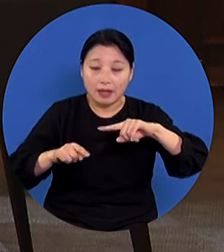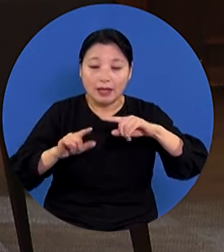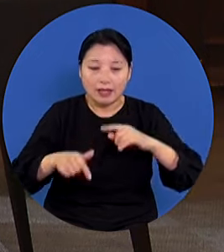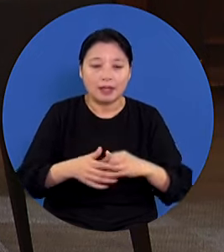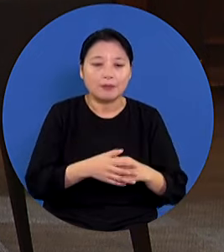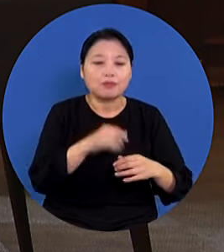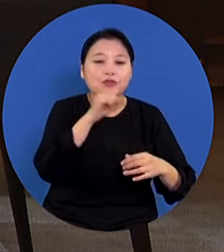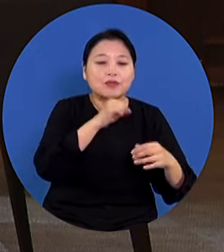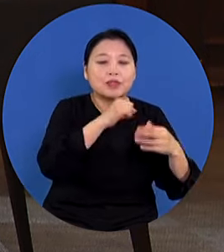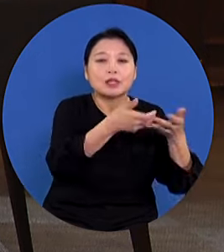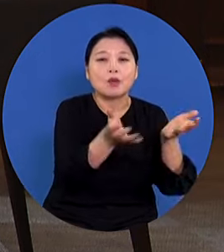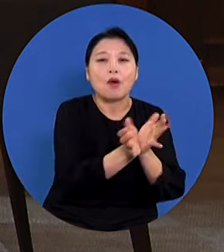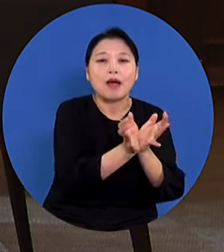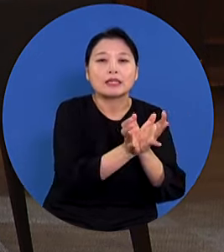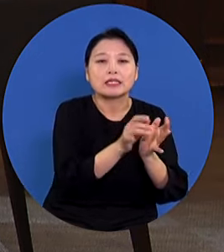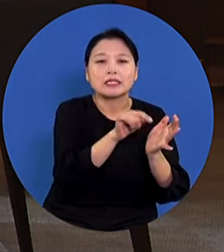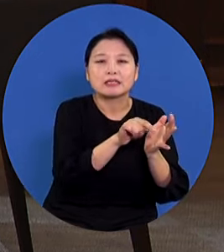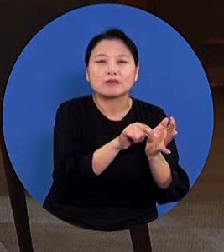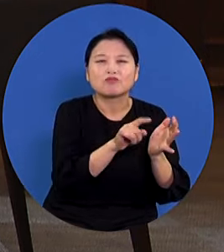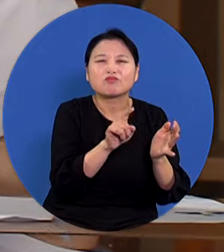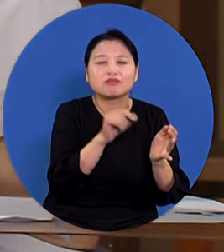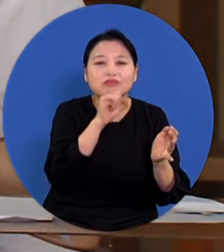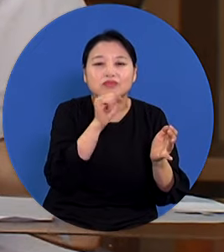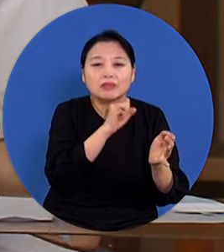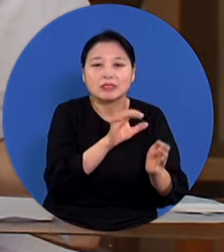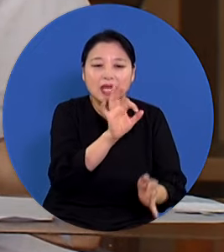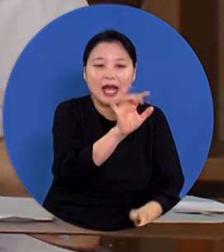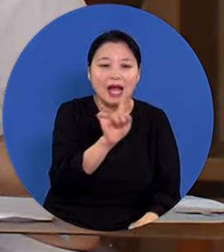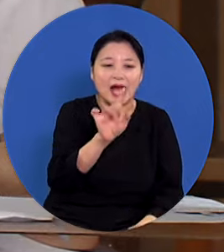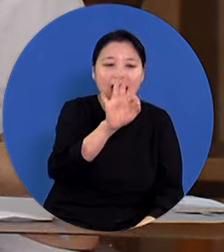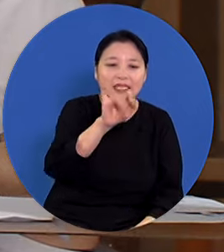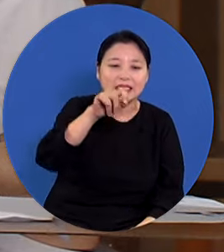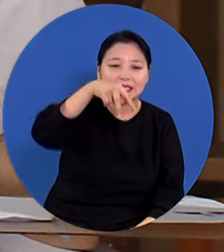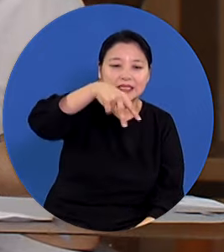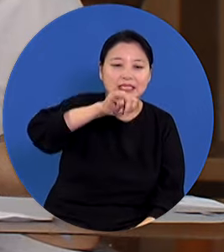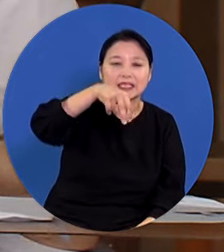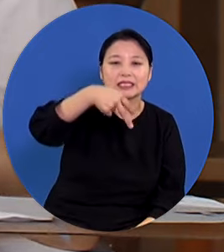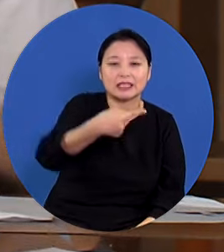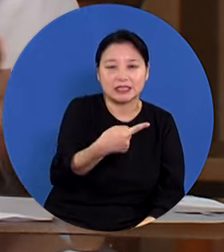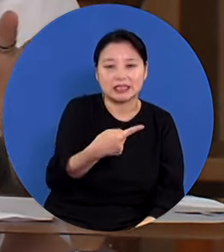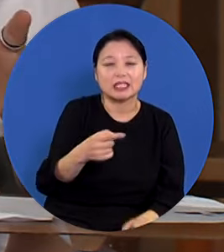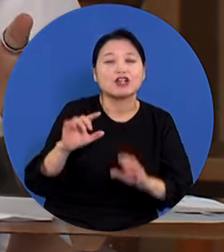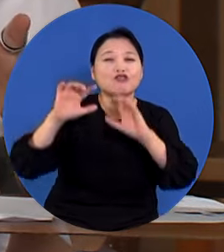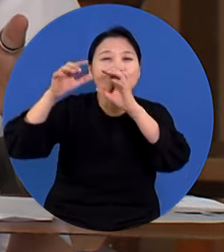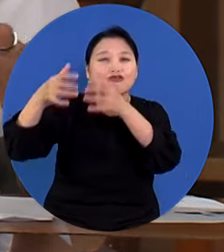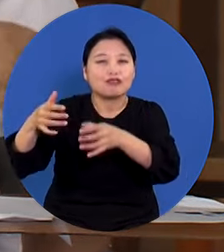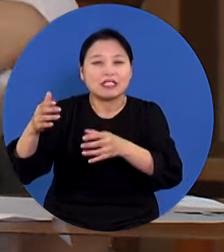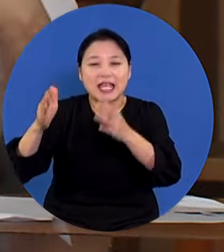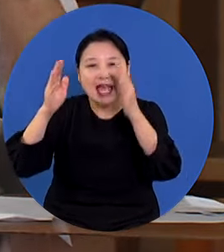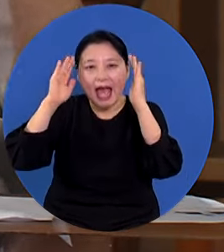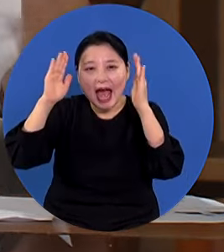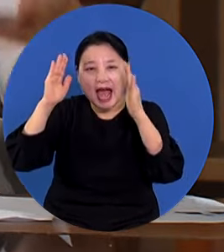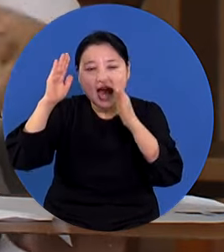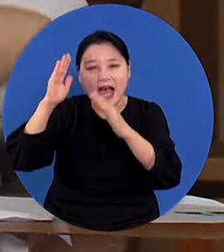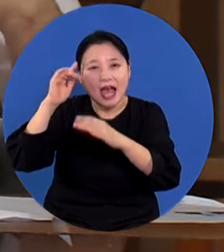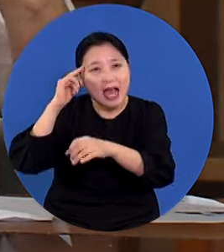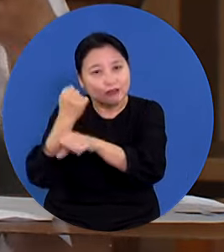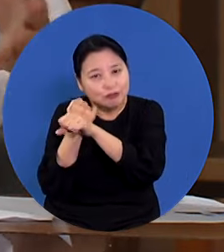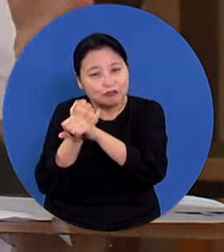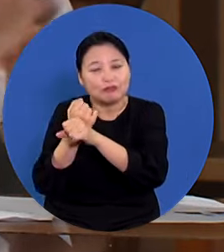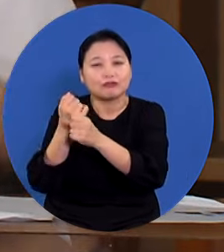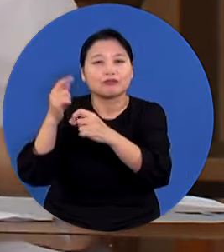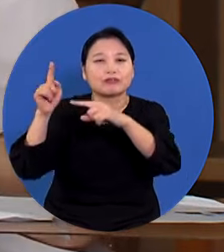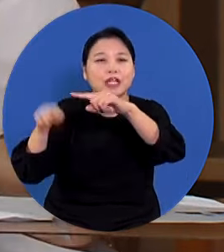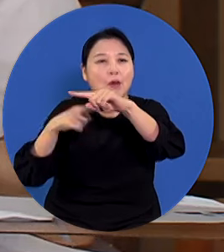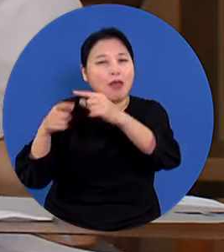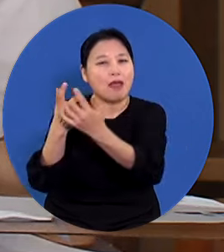중에 ICS라는 동아리 친구들이 있는데 무슨 동아리요? 이 ICS라고 해서 국제 학술대회 같은 거를 이제 학부생들이 스스로 개최하고